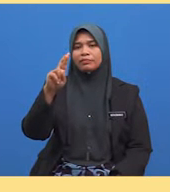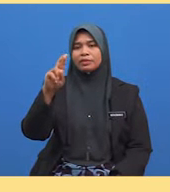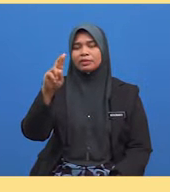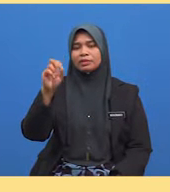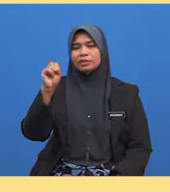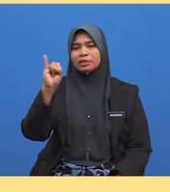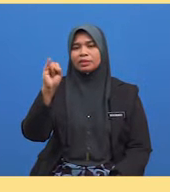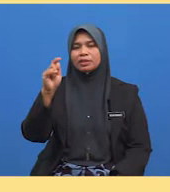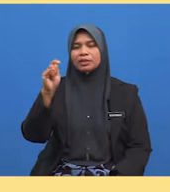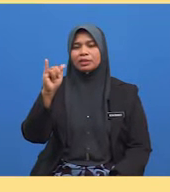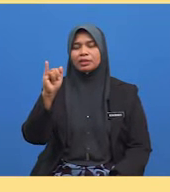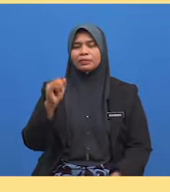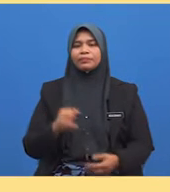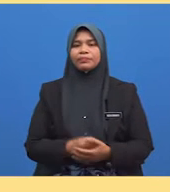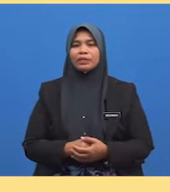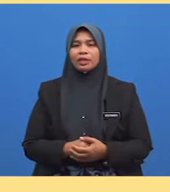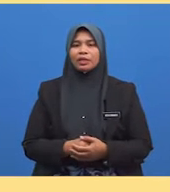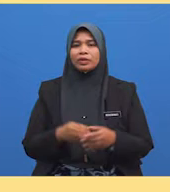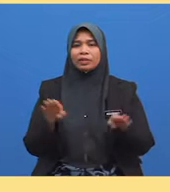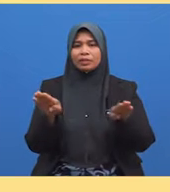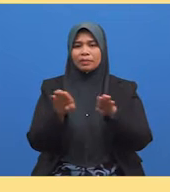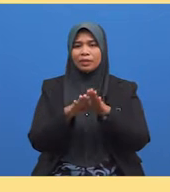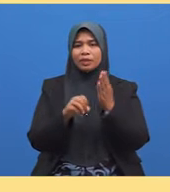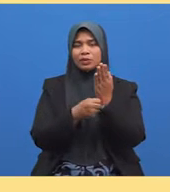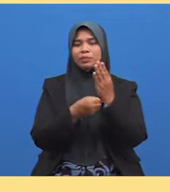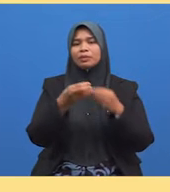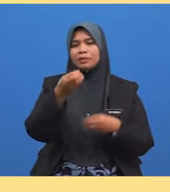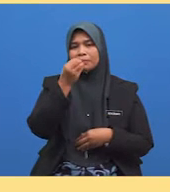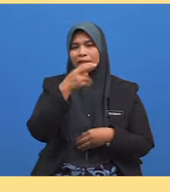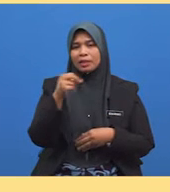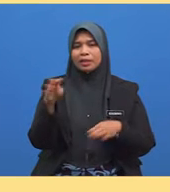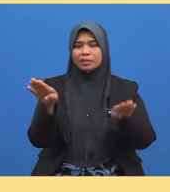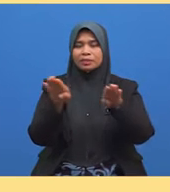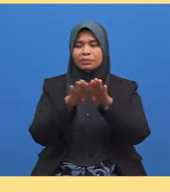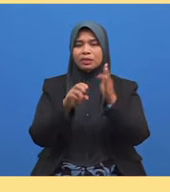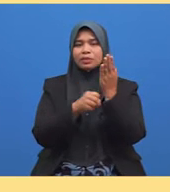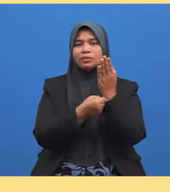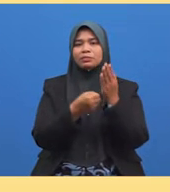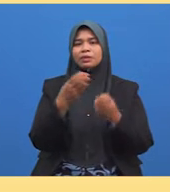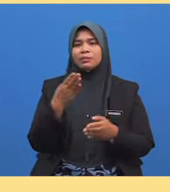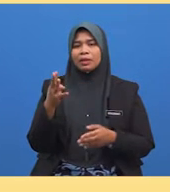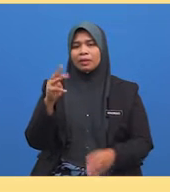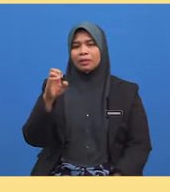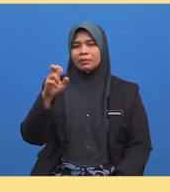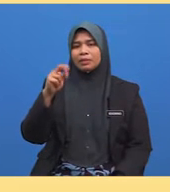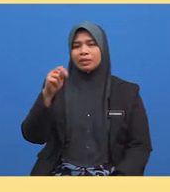makanan, sebagai sumber bahan mentah industri, sebagai tempat